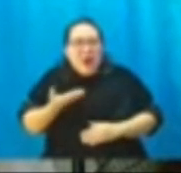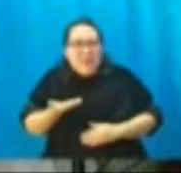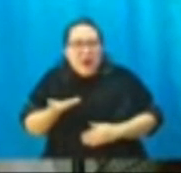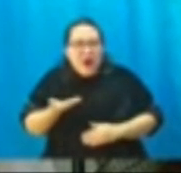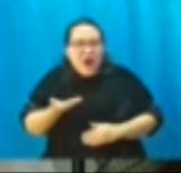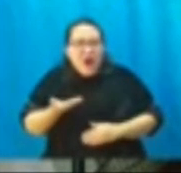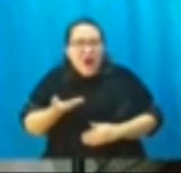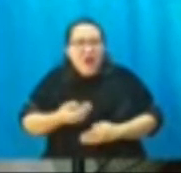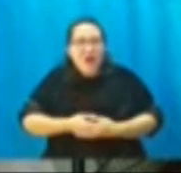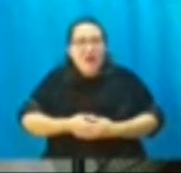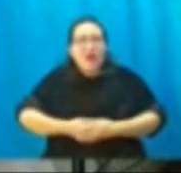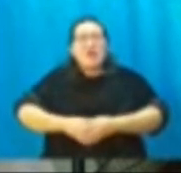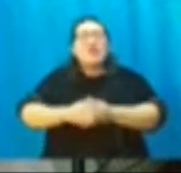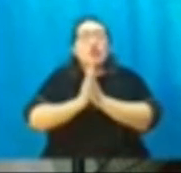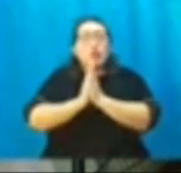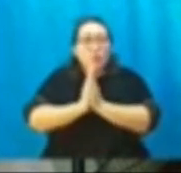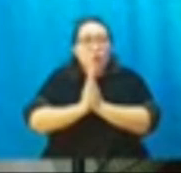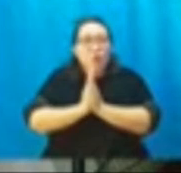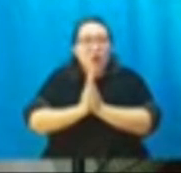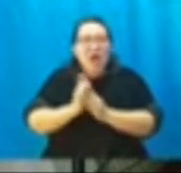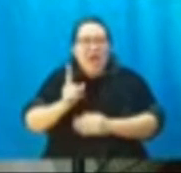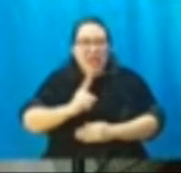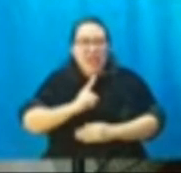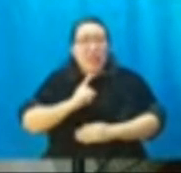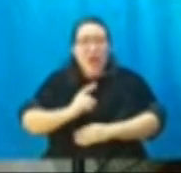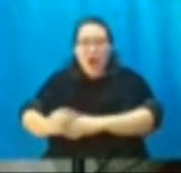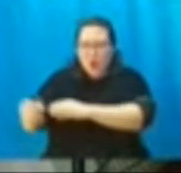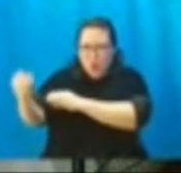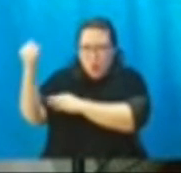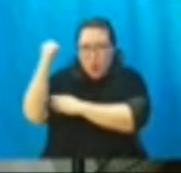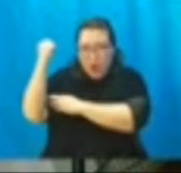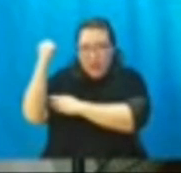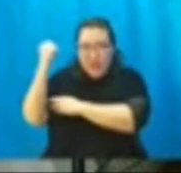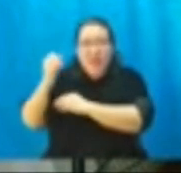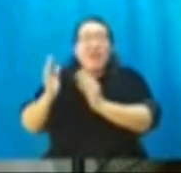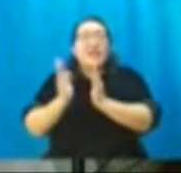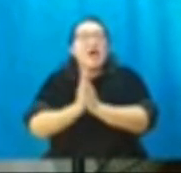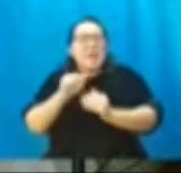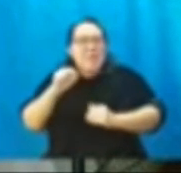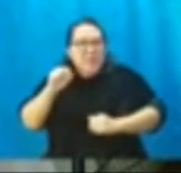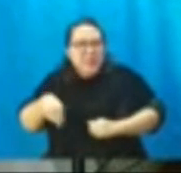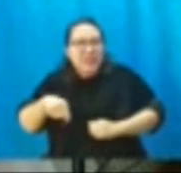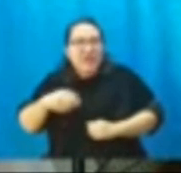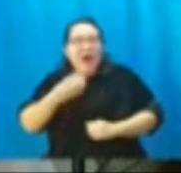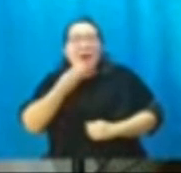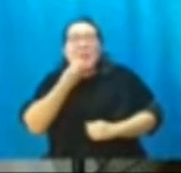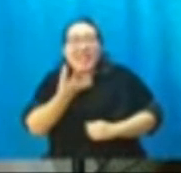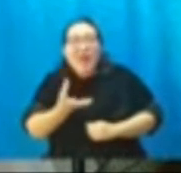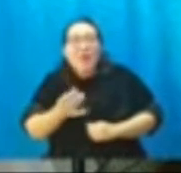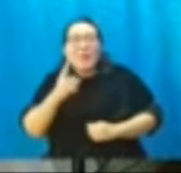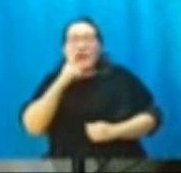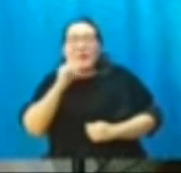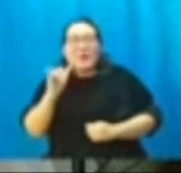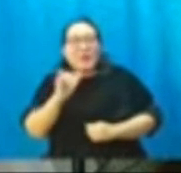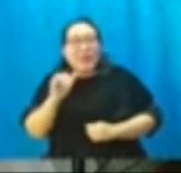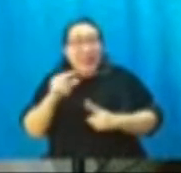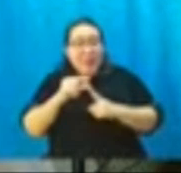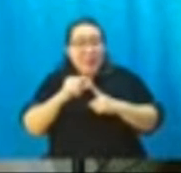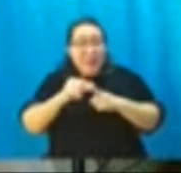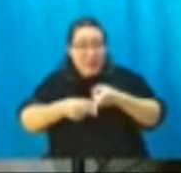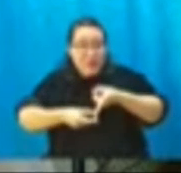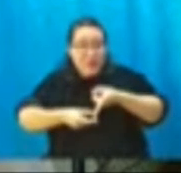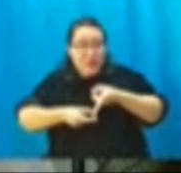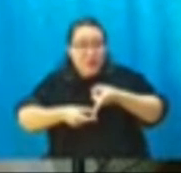Hai semoga tahan uji dan bisa menjawab seperti Petrus sewaktu ditanting oleh